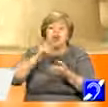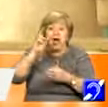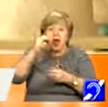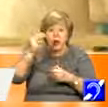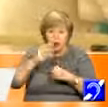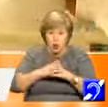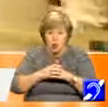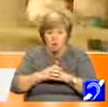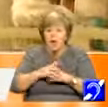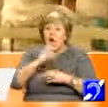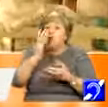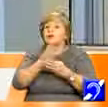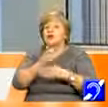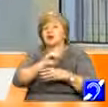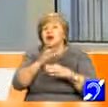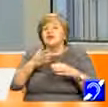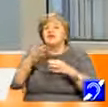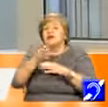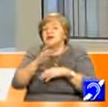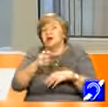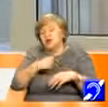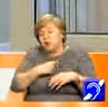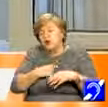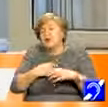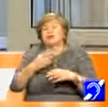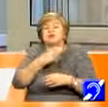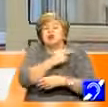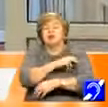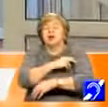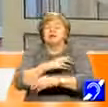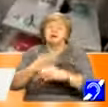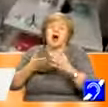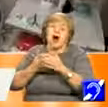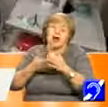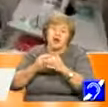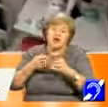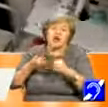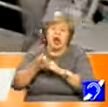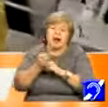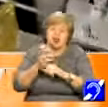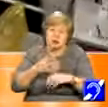Decizia nu este însă definitivă și poate fi atacată cu recurs de unitatea medicală.